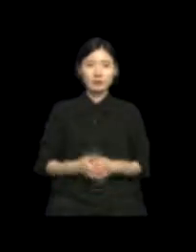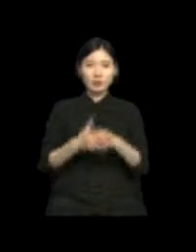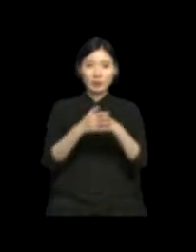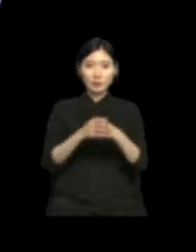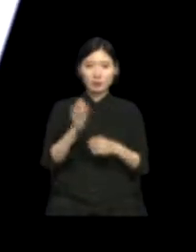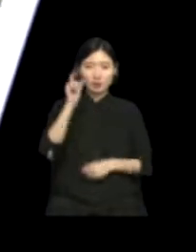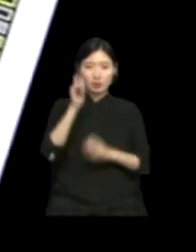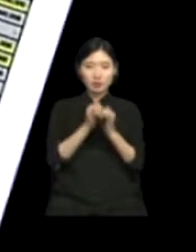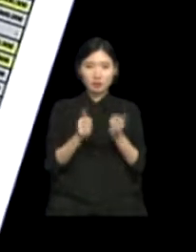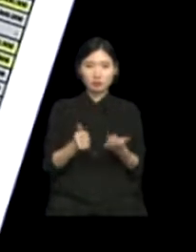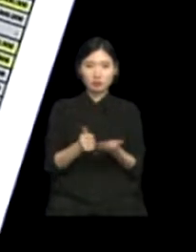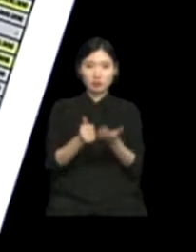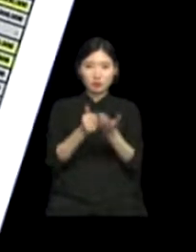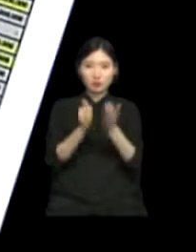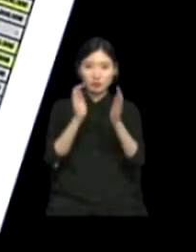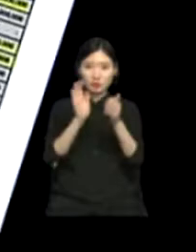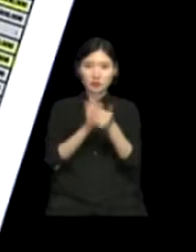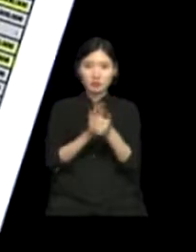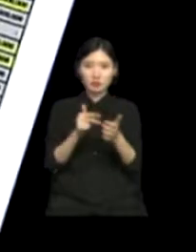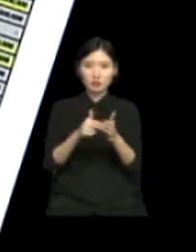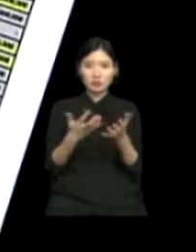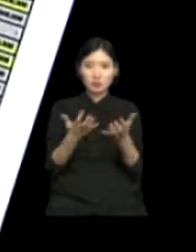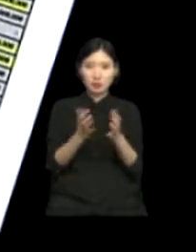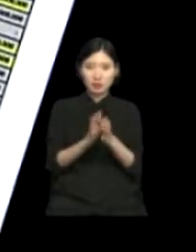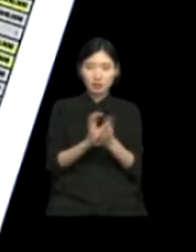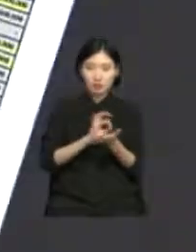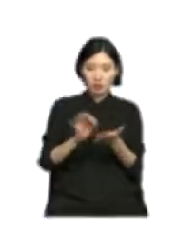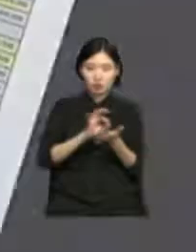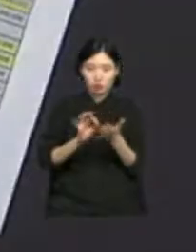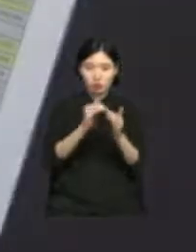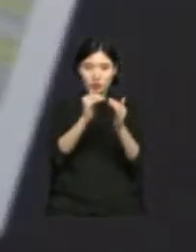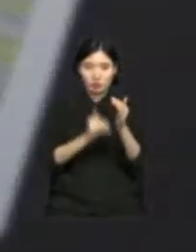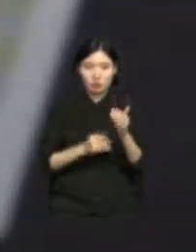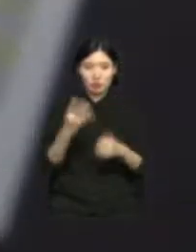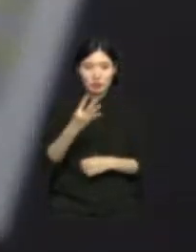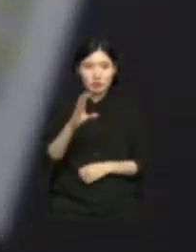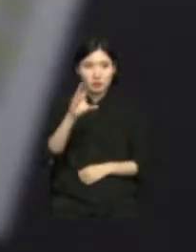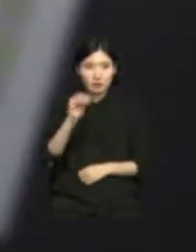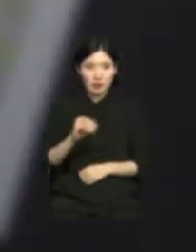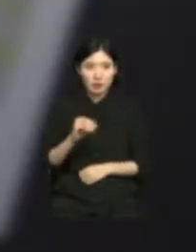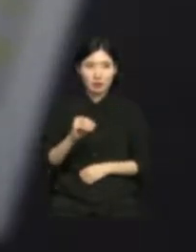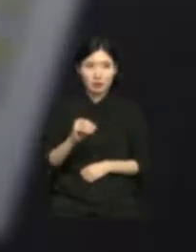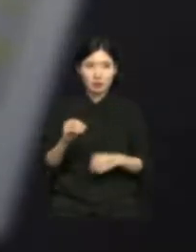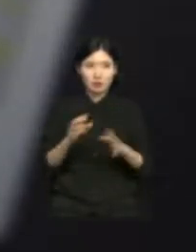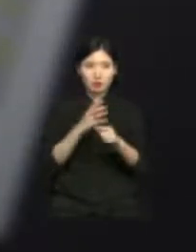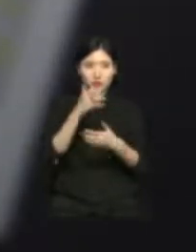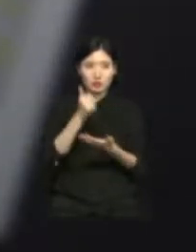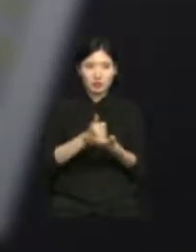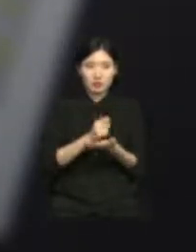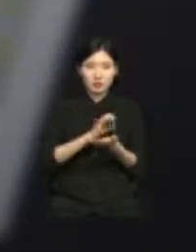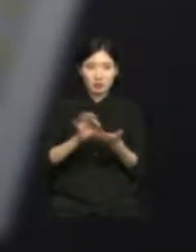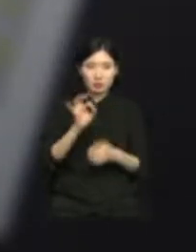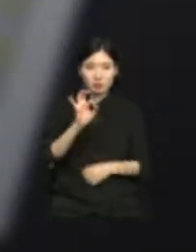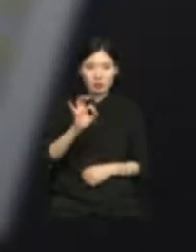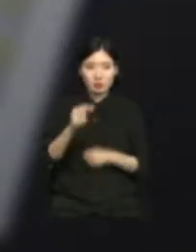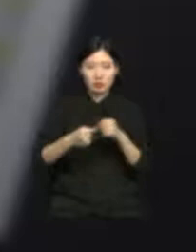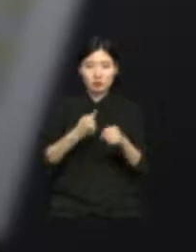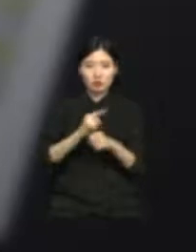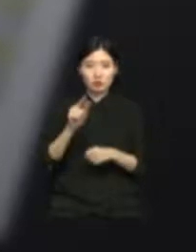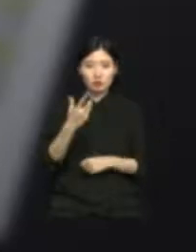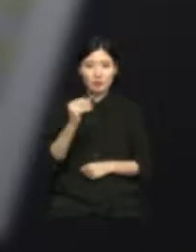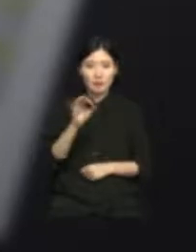마포 인재육성 장학재단 의 지출 예산 섭니다 4천만원 어떤 사무국장의 인건비가 1년새 600만 원이나 인상